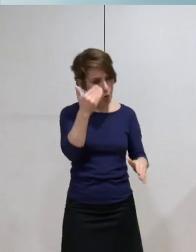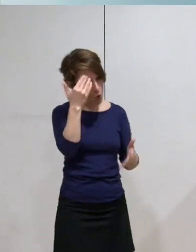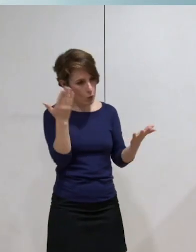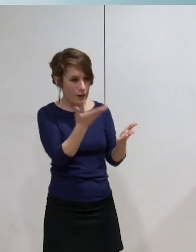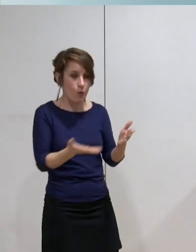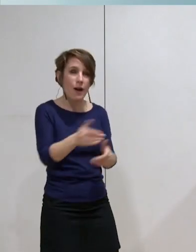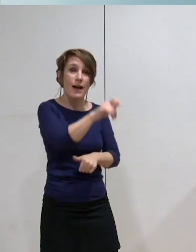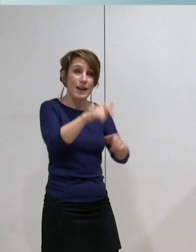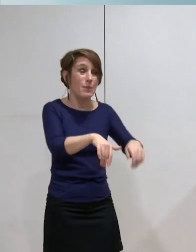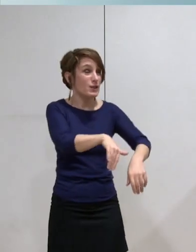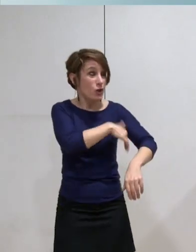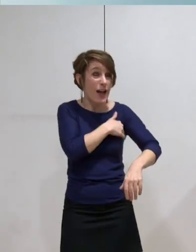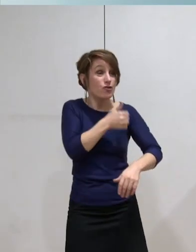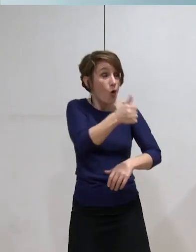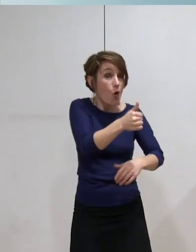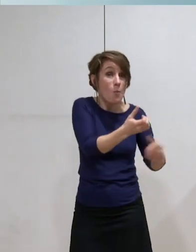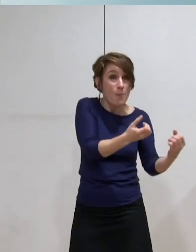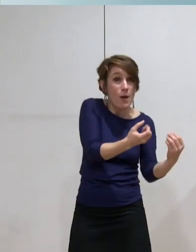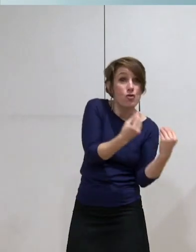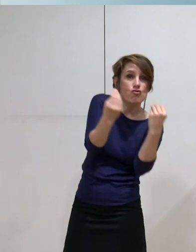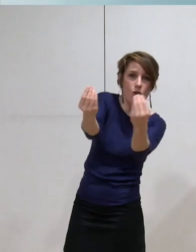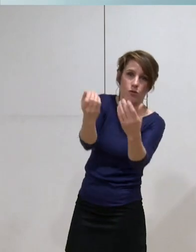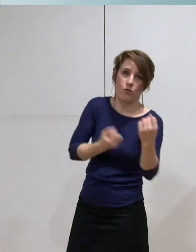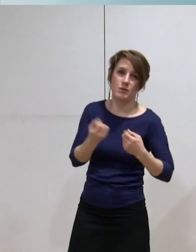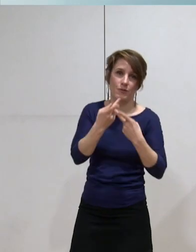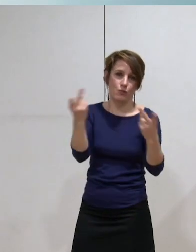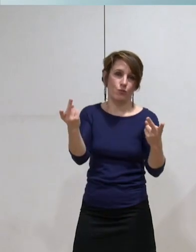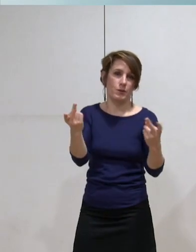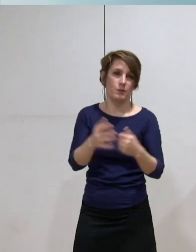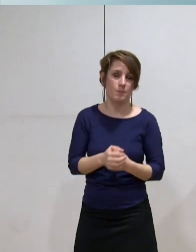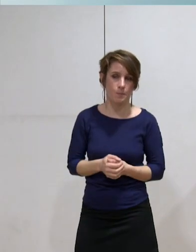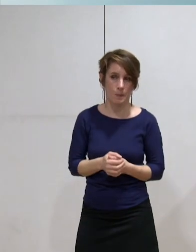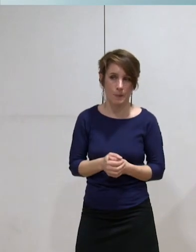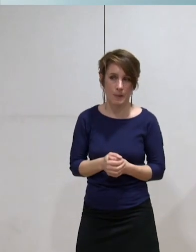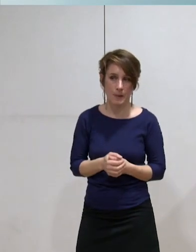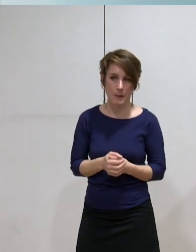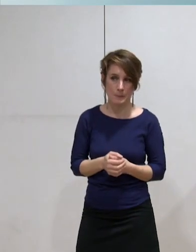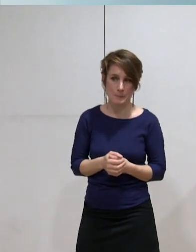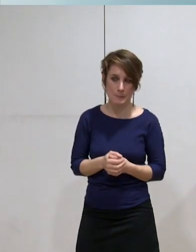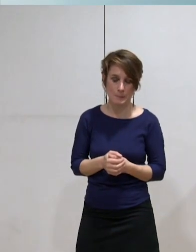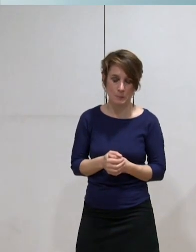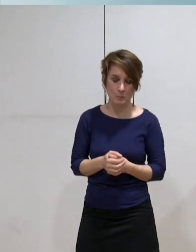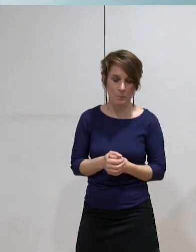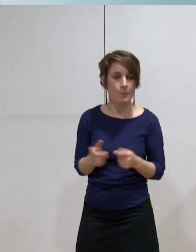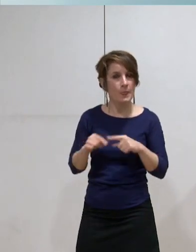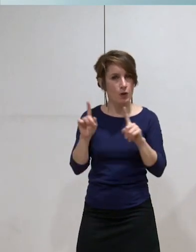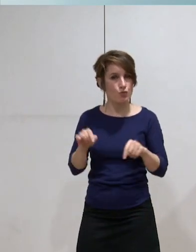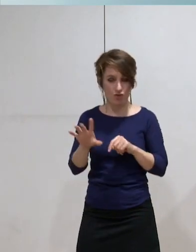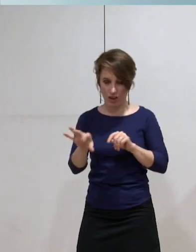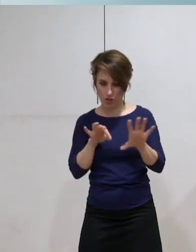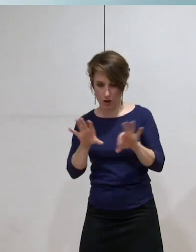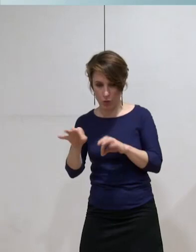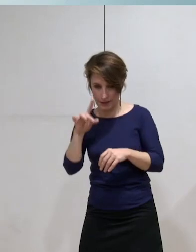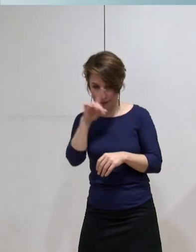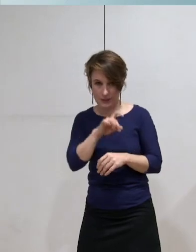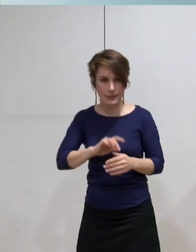font le service public nous sommes également conscients que c ces choix budgétaires difficiles